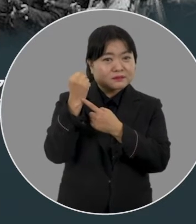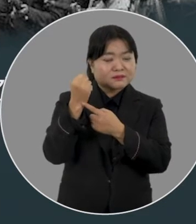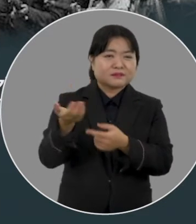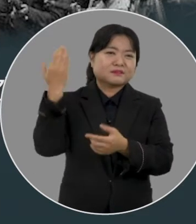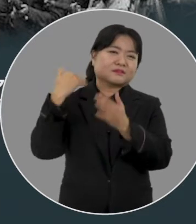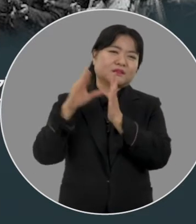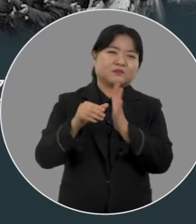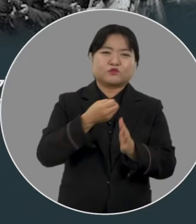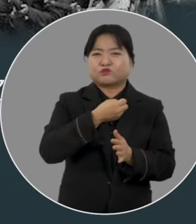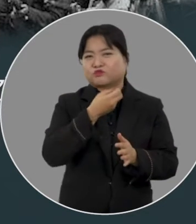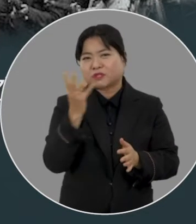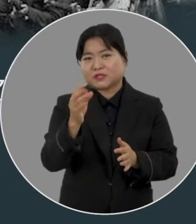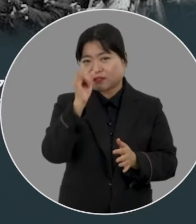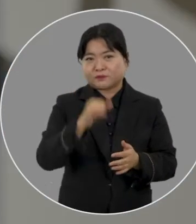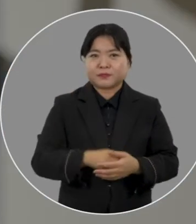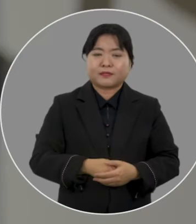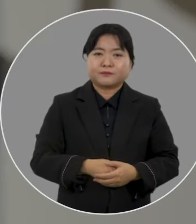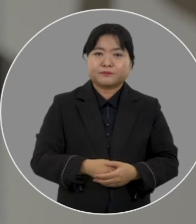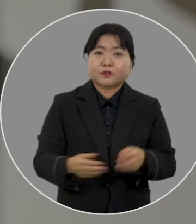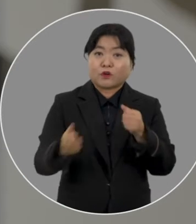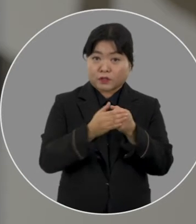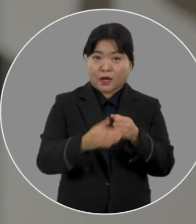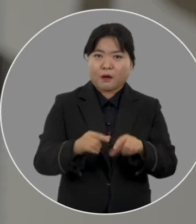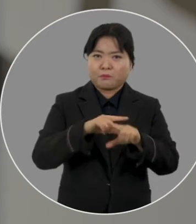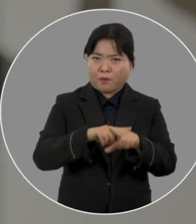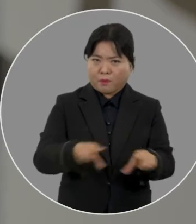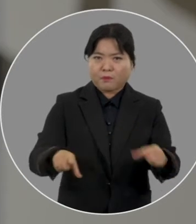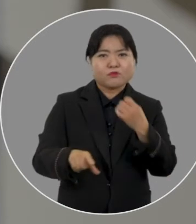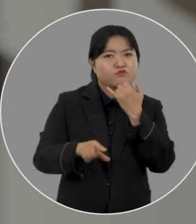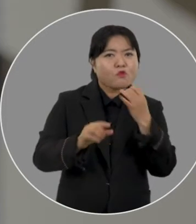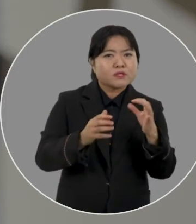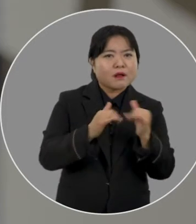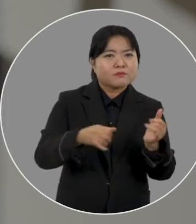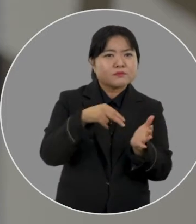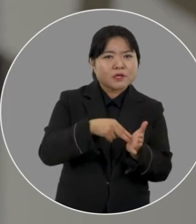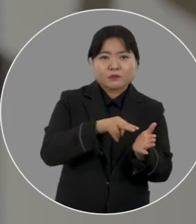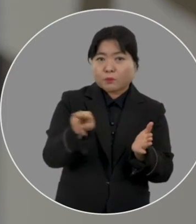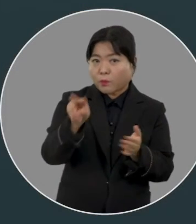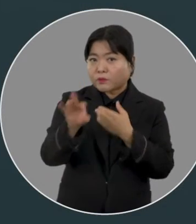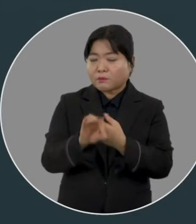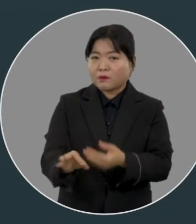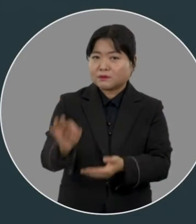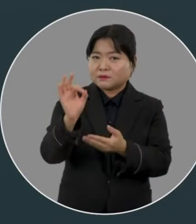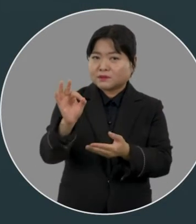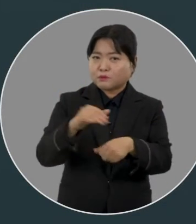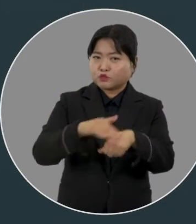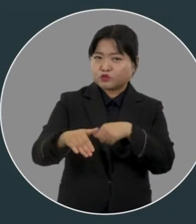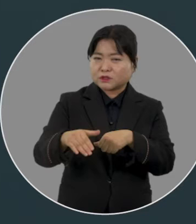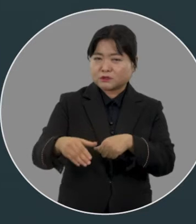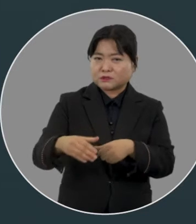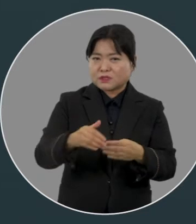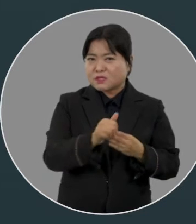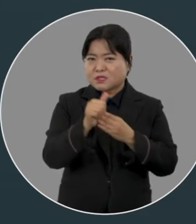그 당시에 유행하고 있었습니다. 그러니까 평범한 독일 사람들 입장에서 본다면